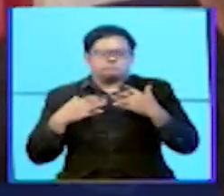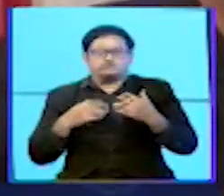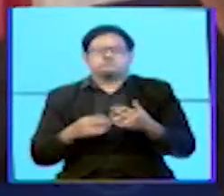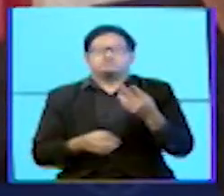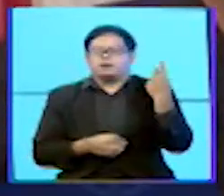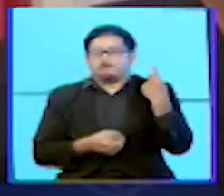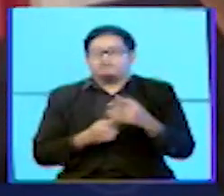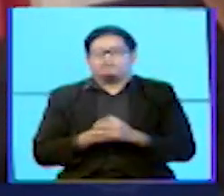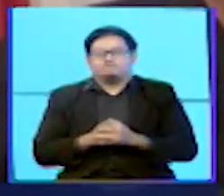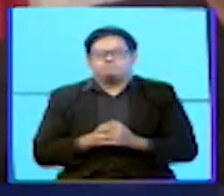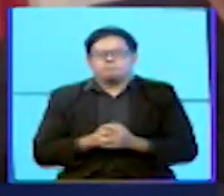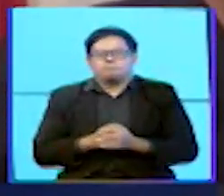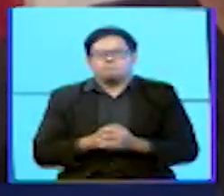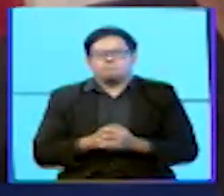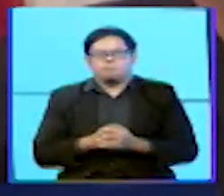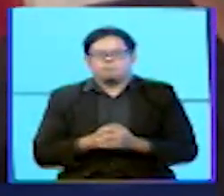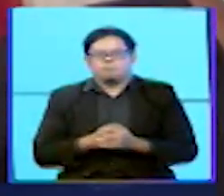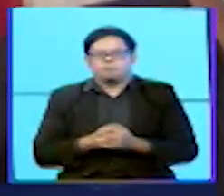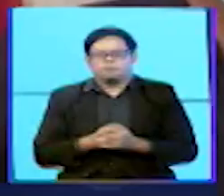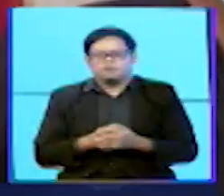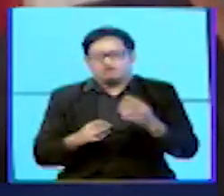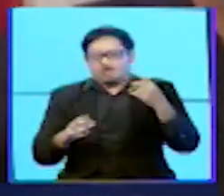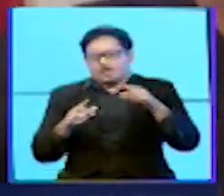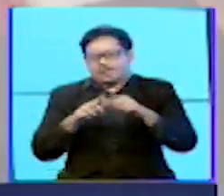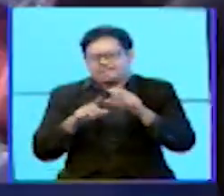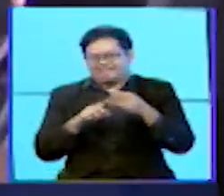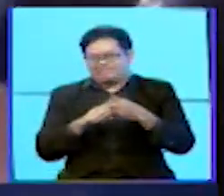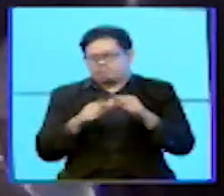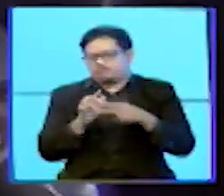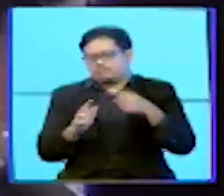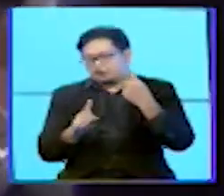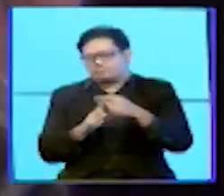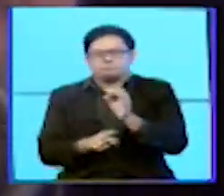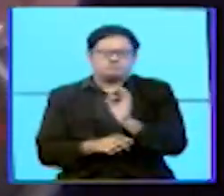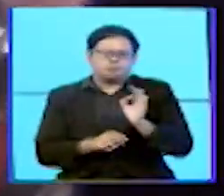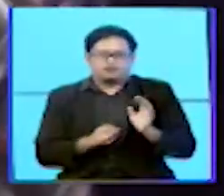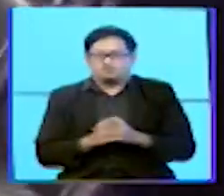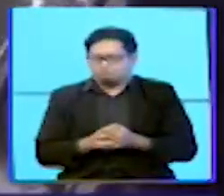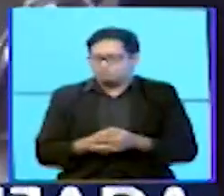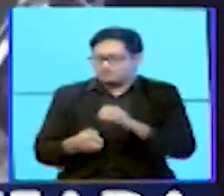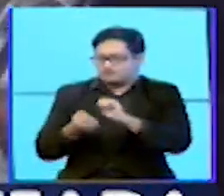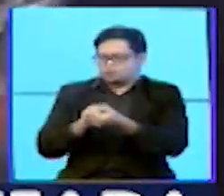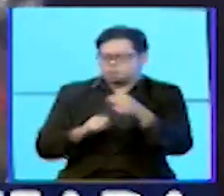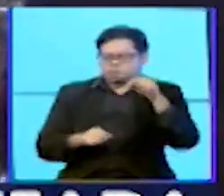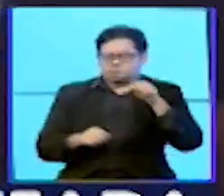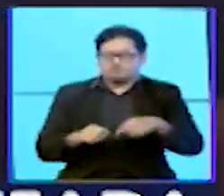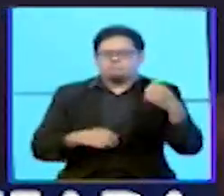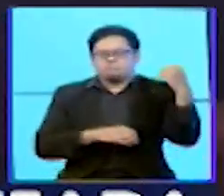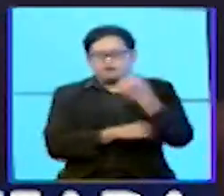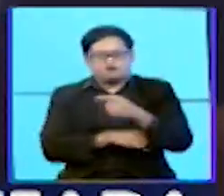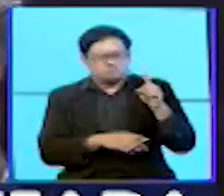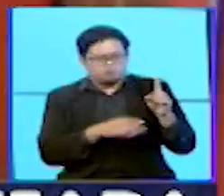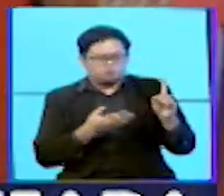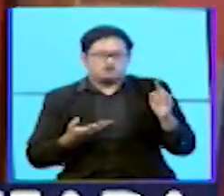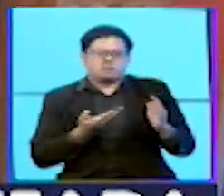ada fakta yang baru, cuma ada tambahan adegan, dua adegan. Dari kasus ini, pelaku terjerat pasal 351